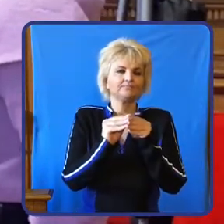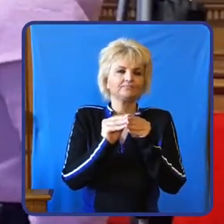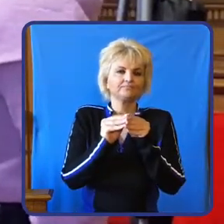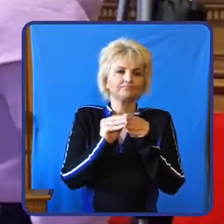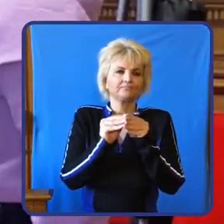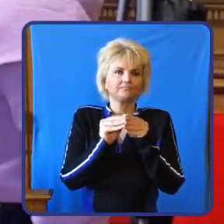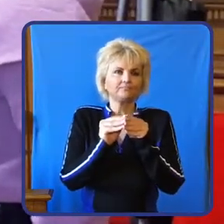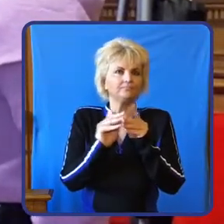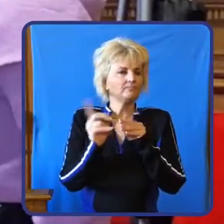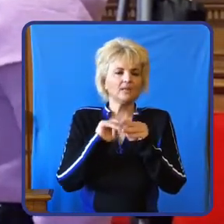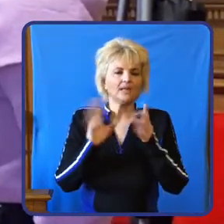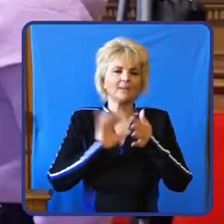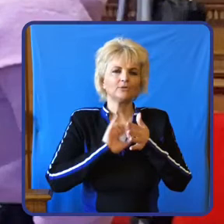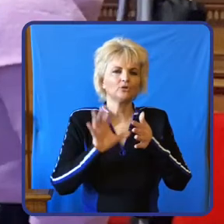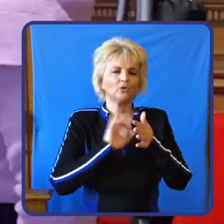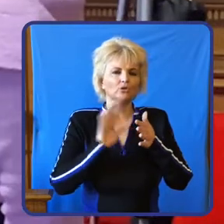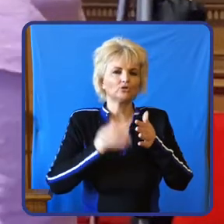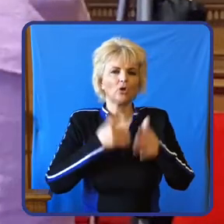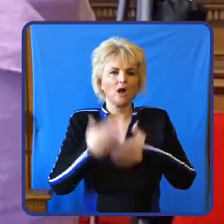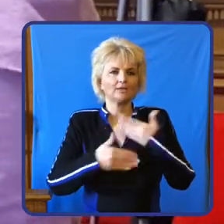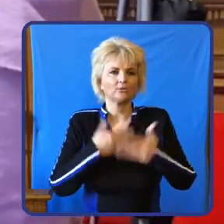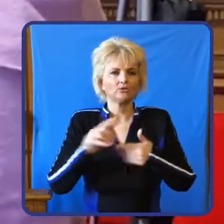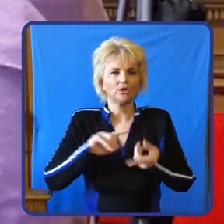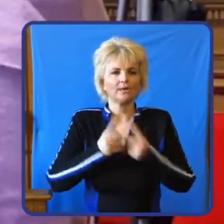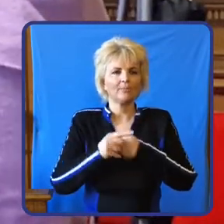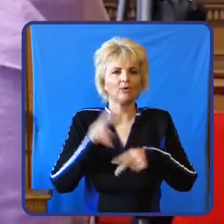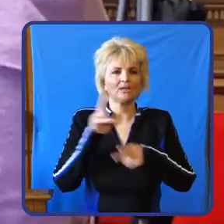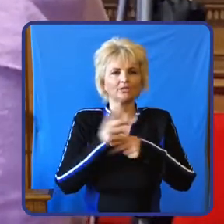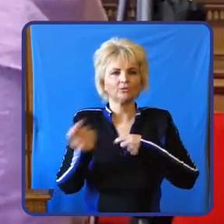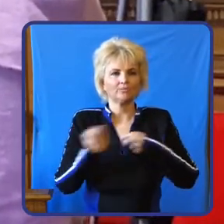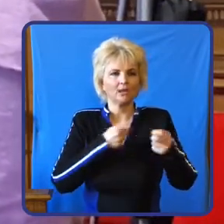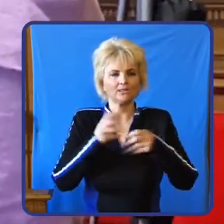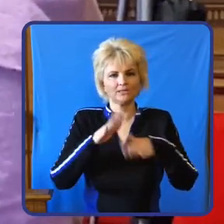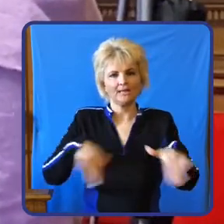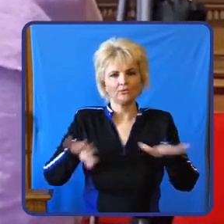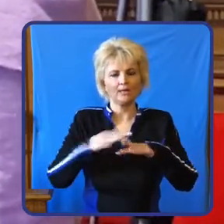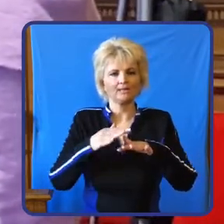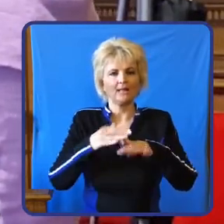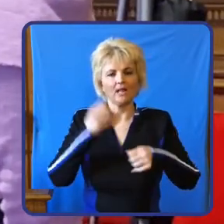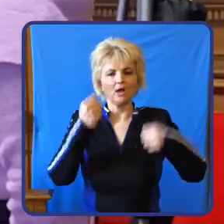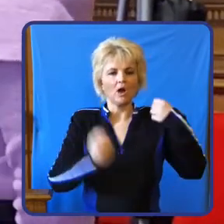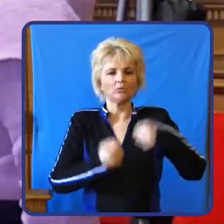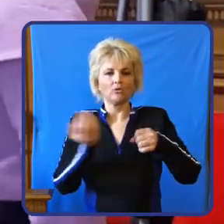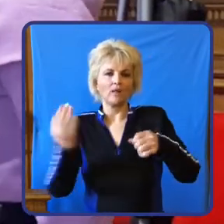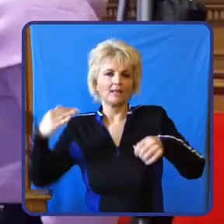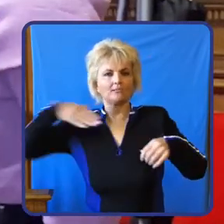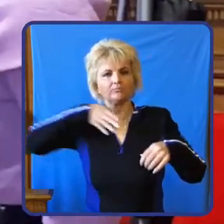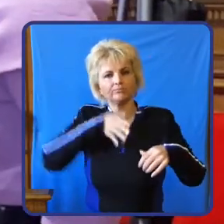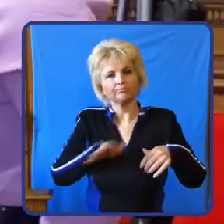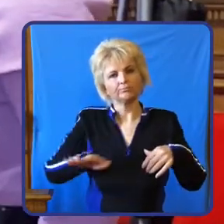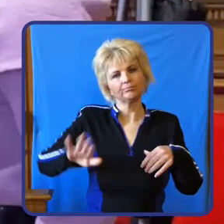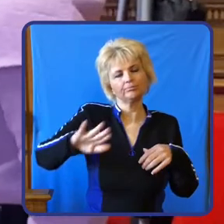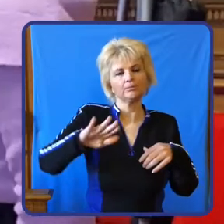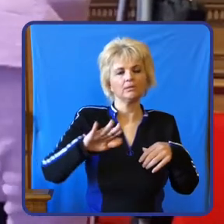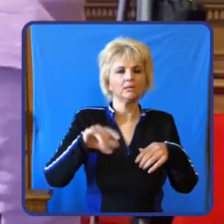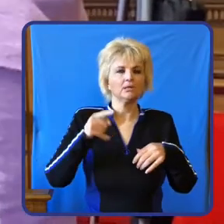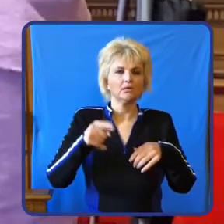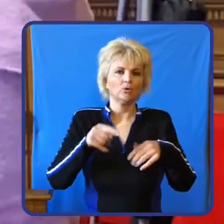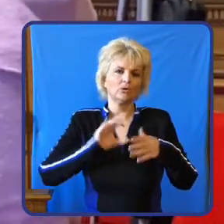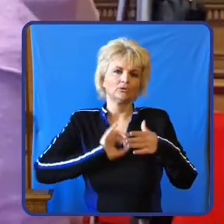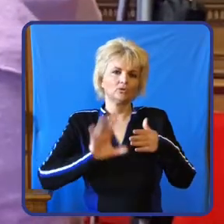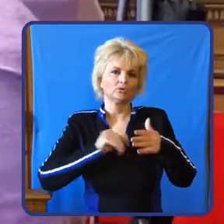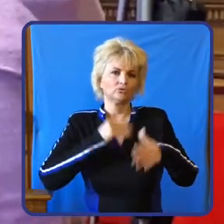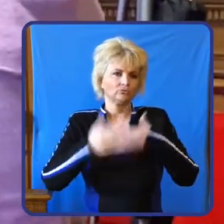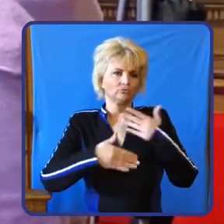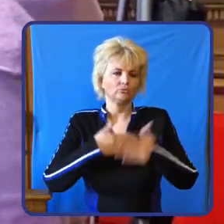nem is annyira gyors hajtó volt az illető, hanem a kispiacnak a területére hajtott fel gépkocsival, és ott randalírozott, az